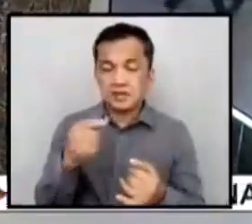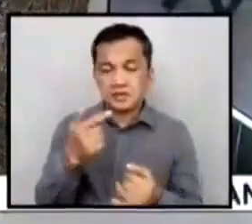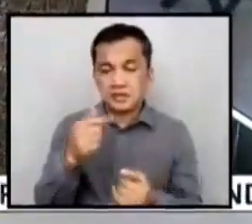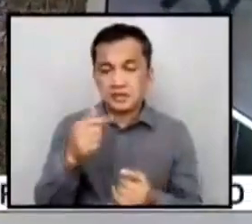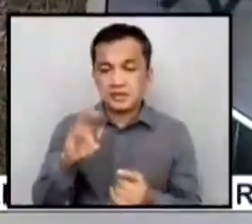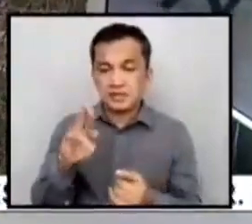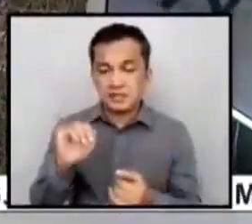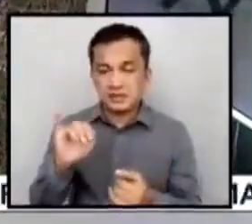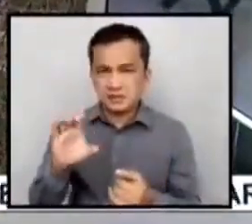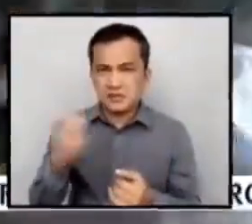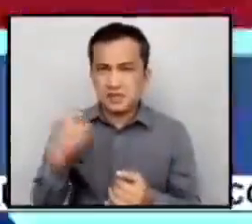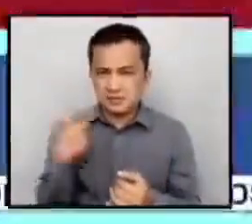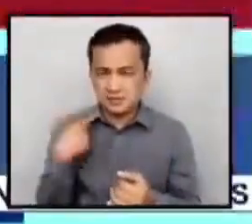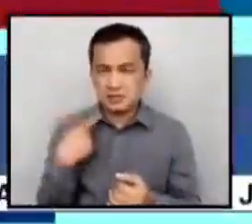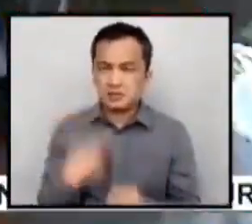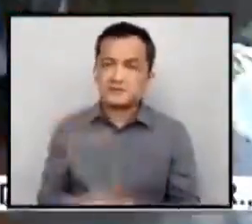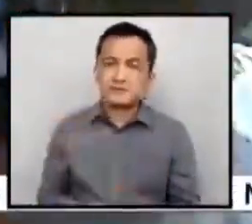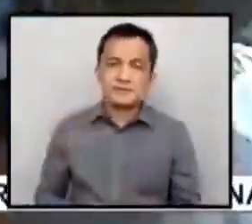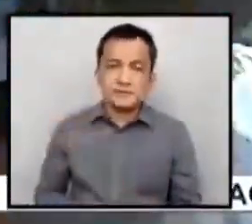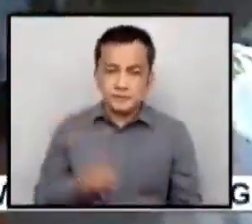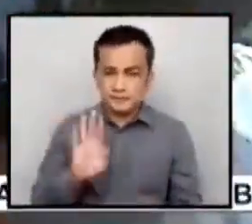Noel Talakay.